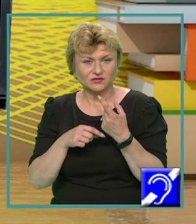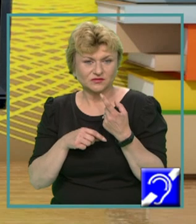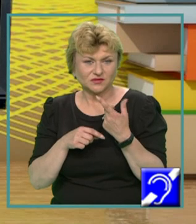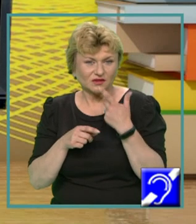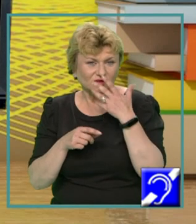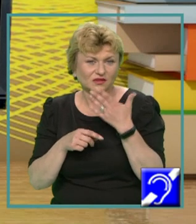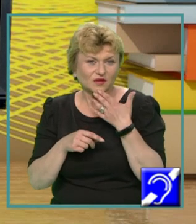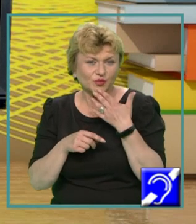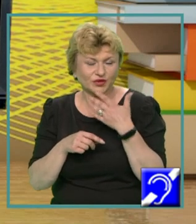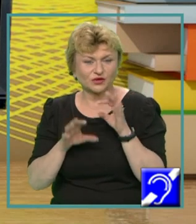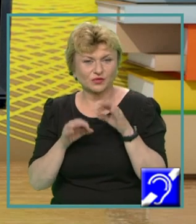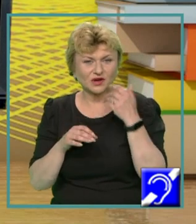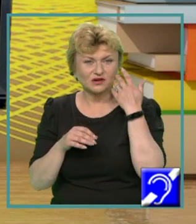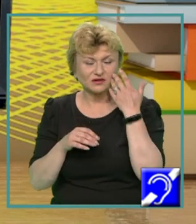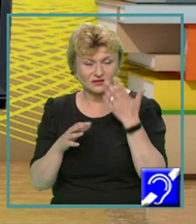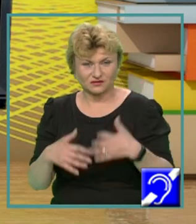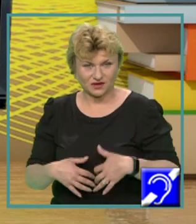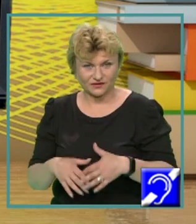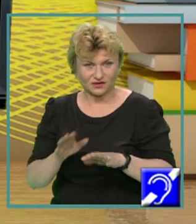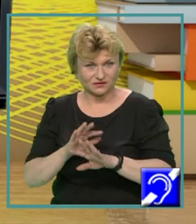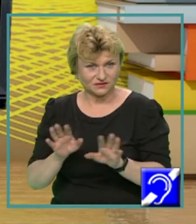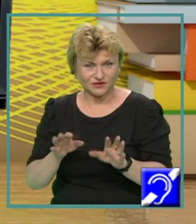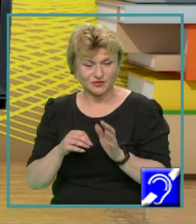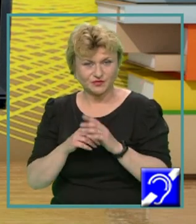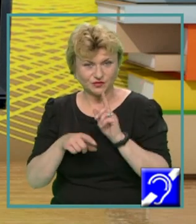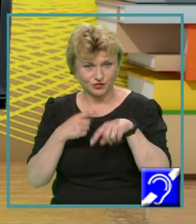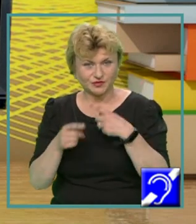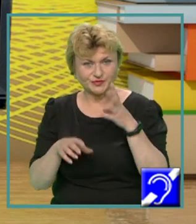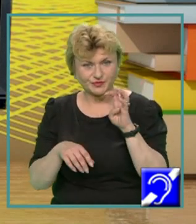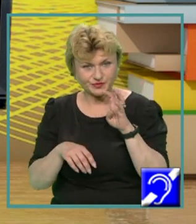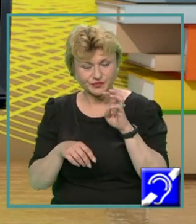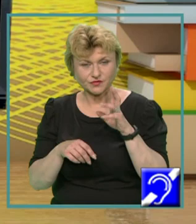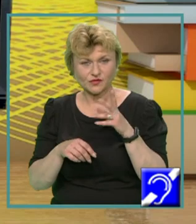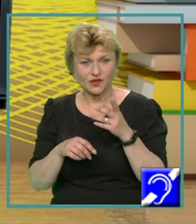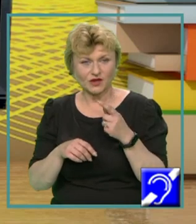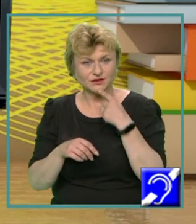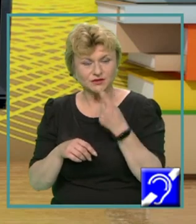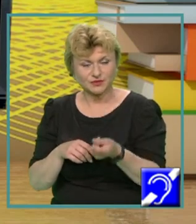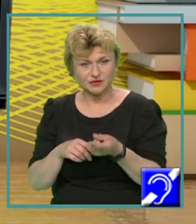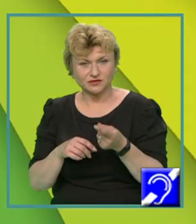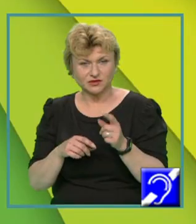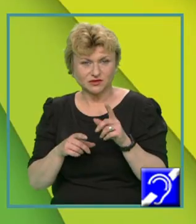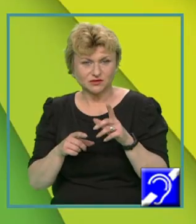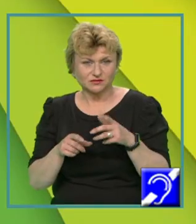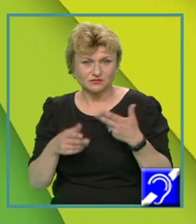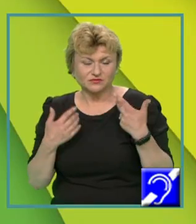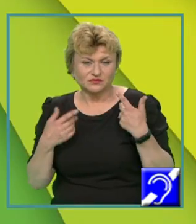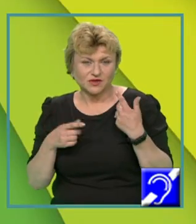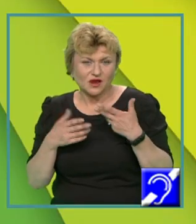în menținerea sarcinii, 40 de săptămâni, fătul se dezvoltă, după 40 de săptămâni, nașterea, eliminarea, expulzia fătului